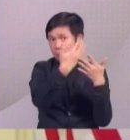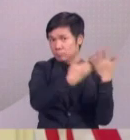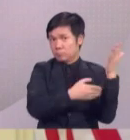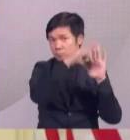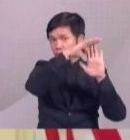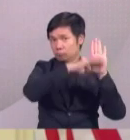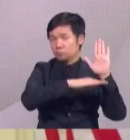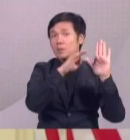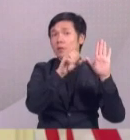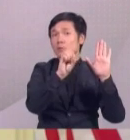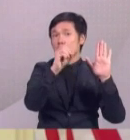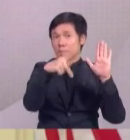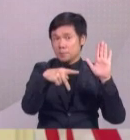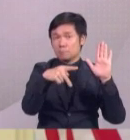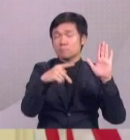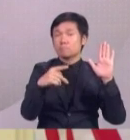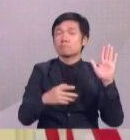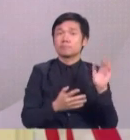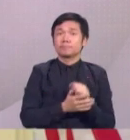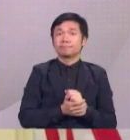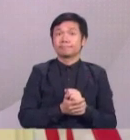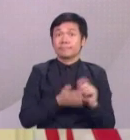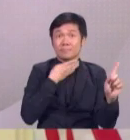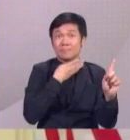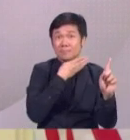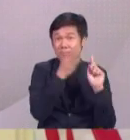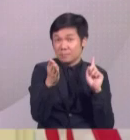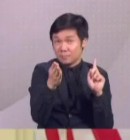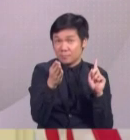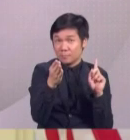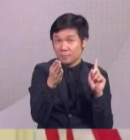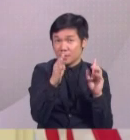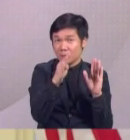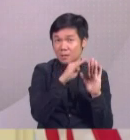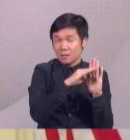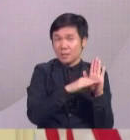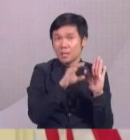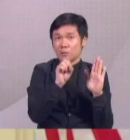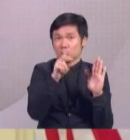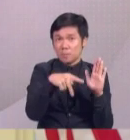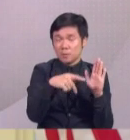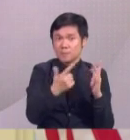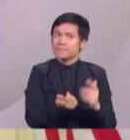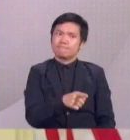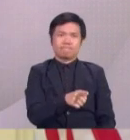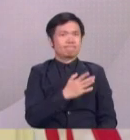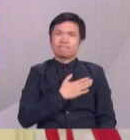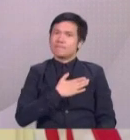berikan. Pelanggaran syarat SOP ini boleh menyebabkan kita mengarahkan mereka tutup perniagaan